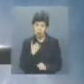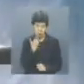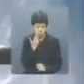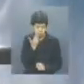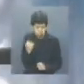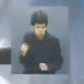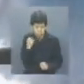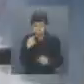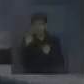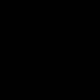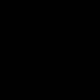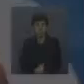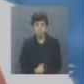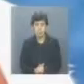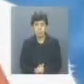พลังได้อีกต่อไ